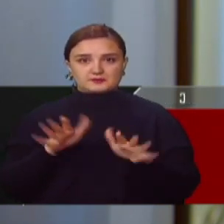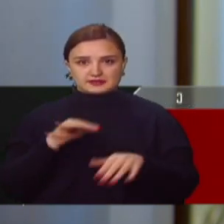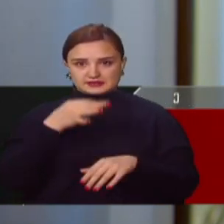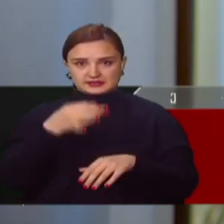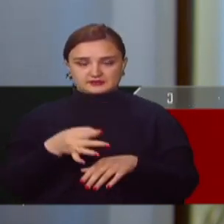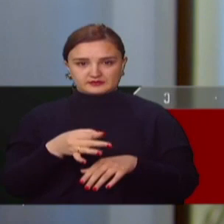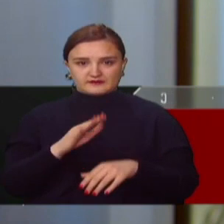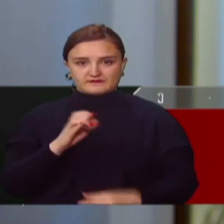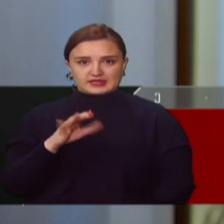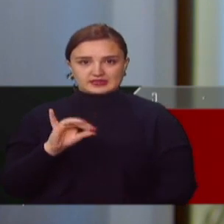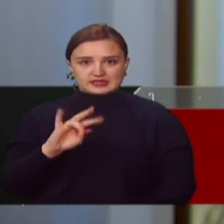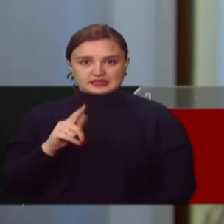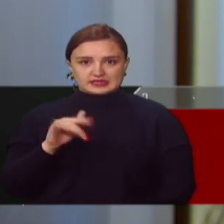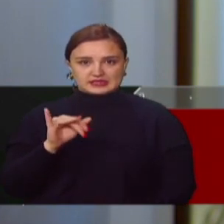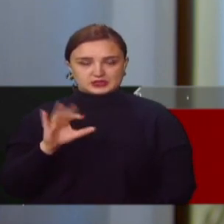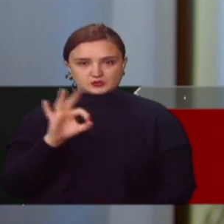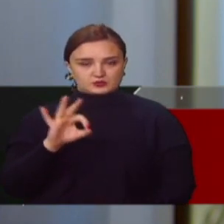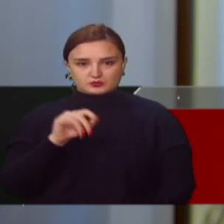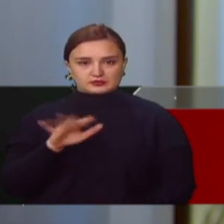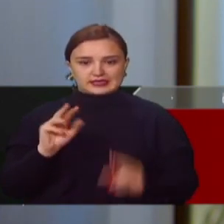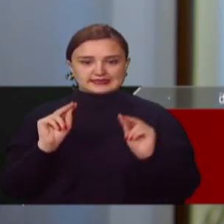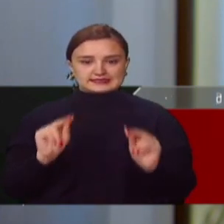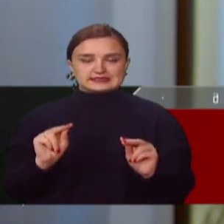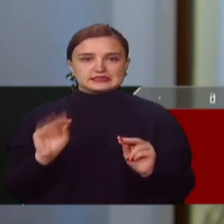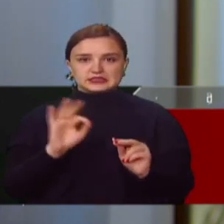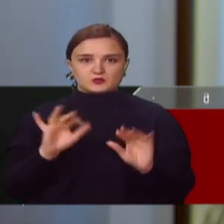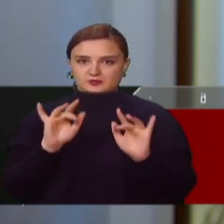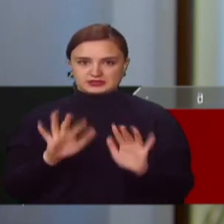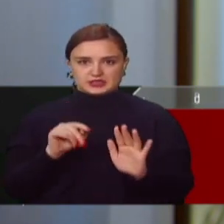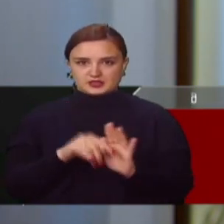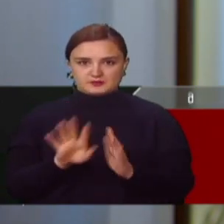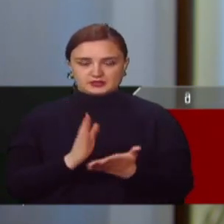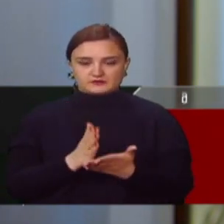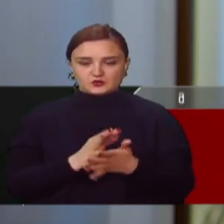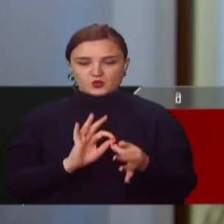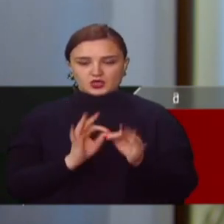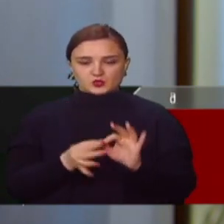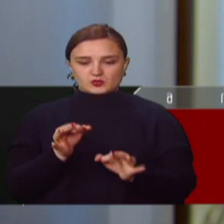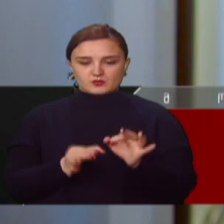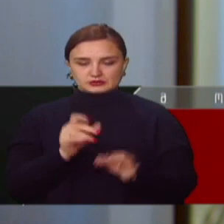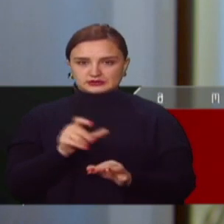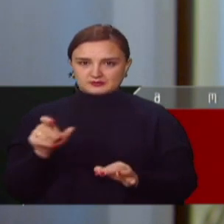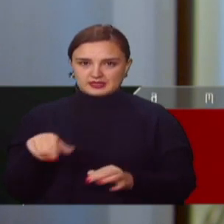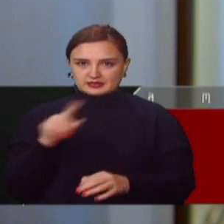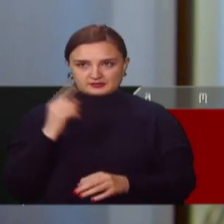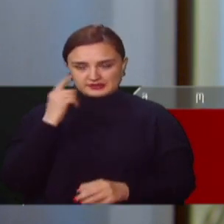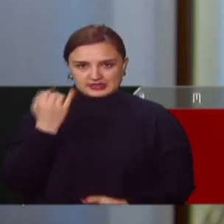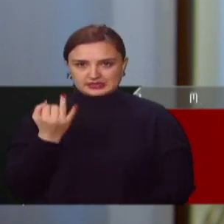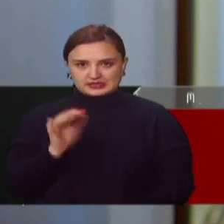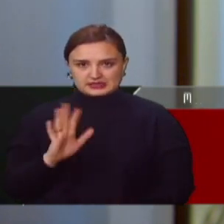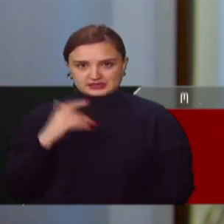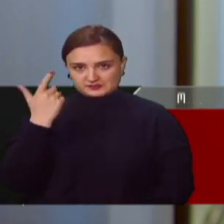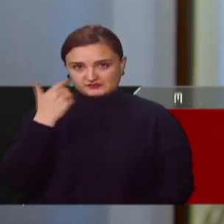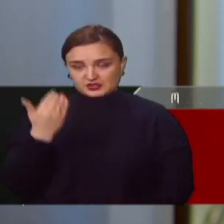არც ვეტინგში არ არის საქმე, არც კეთილსინდისიერებაში არ არის საქმე, არც კონკრეტული მოსამართლეები ადარდებს ახლა ივანიშვილის